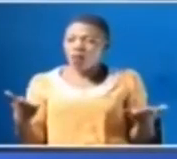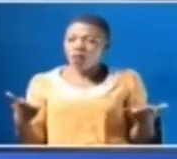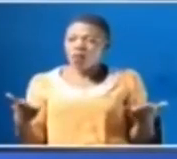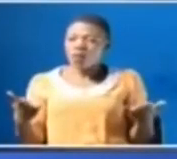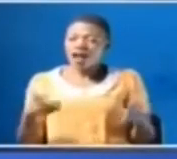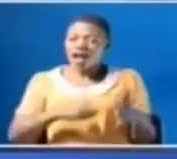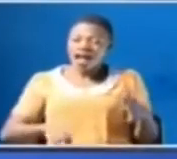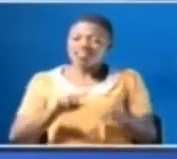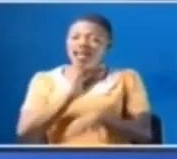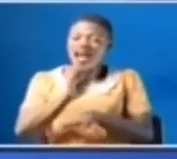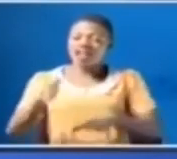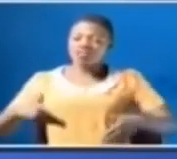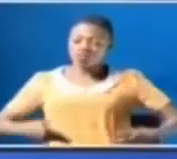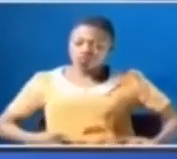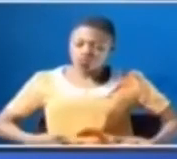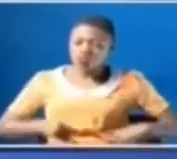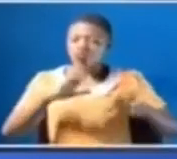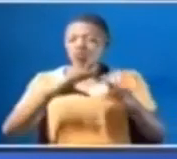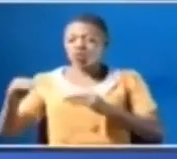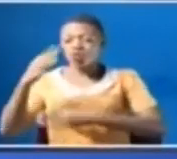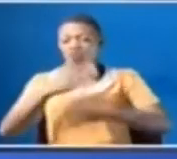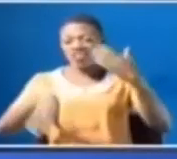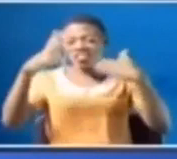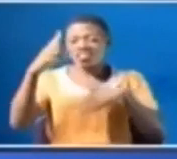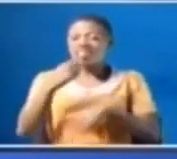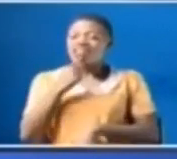tukawarai vijana kwenda university ndio kwenda